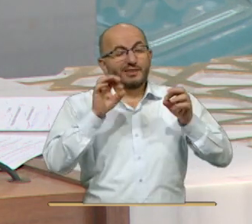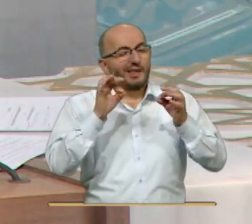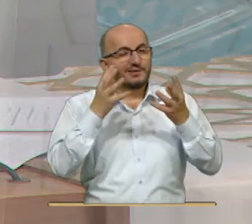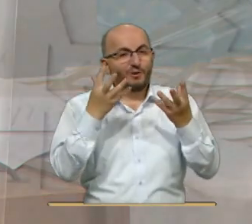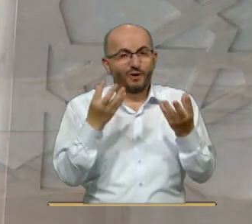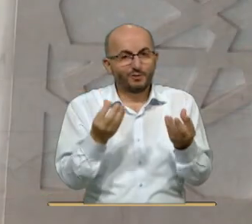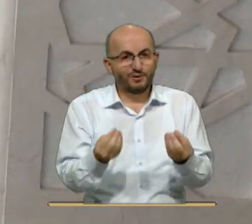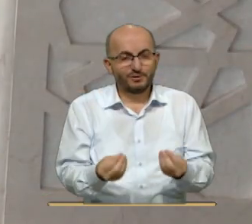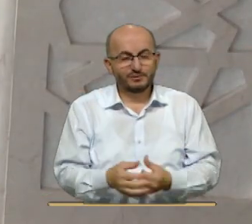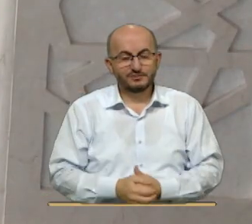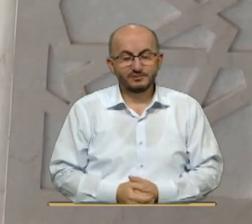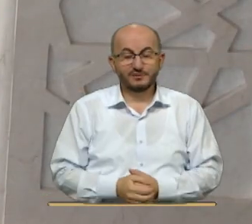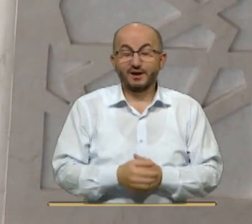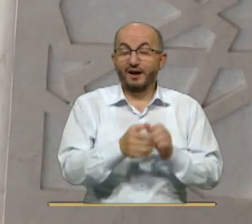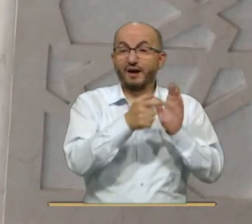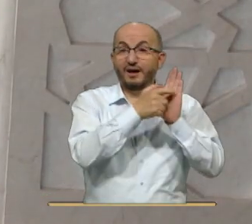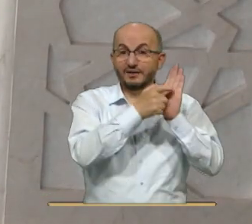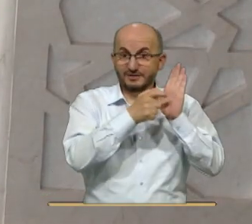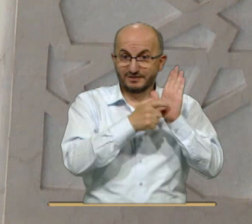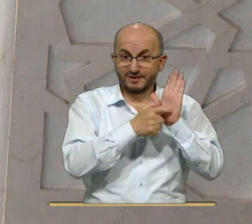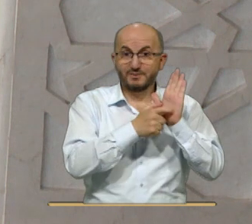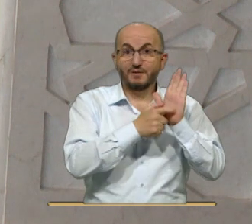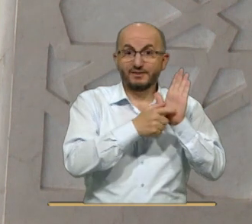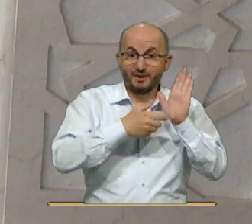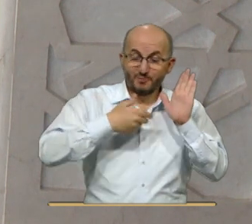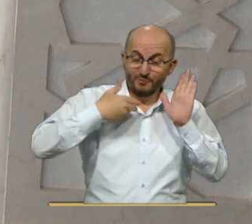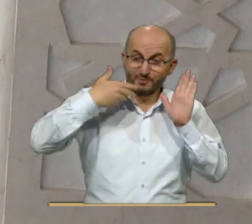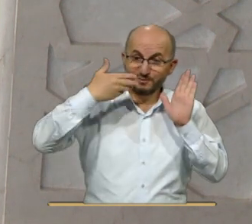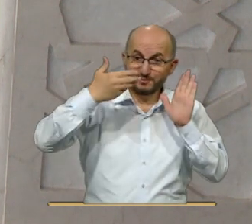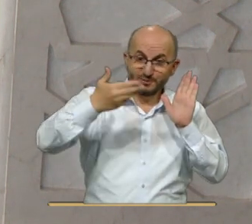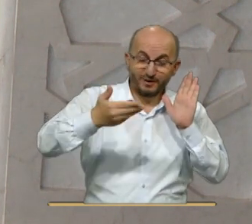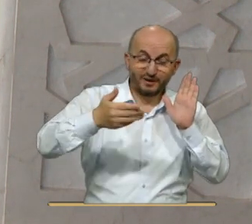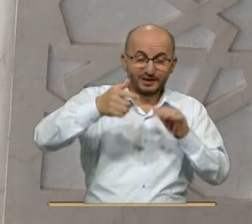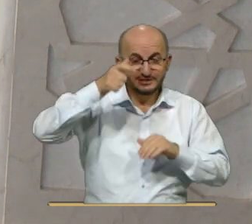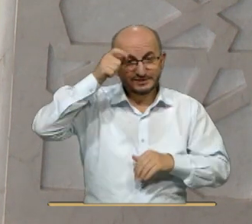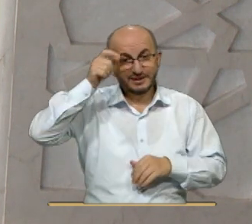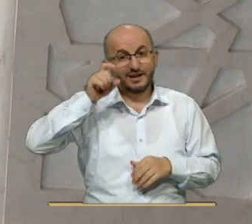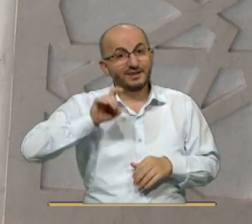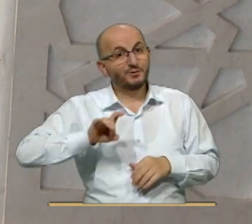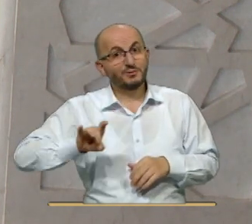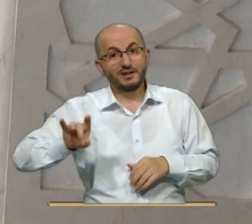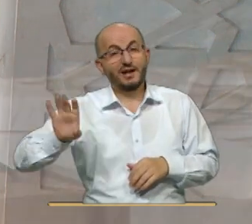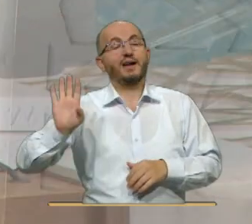oluyor? Ayet-i kerimede de buyuruluyor. Estağfirullah.